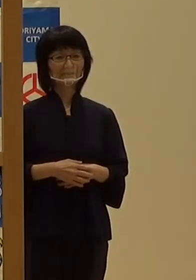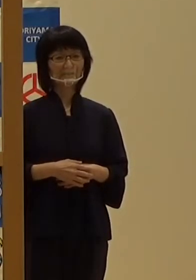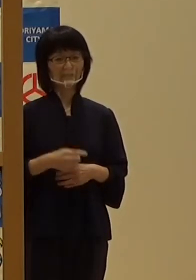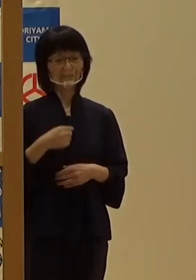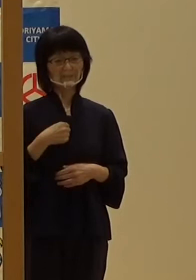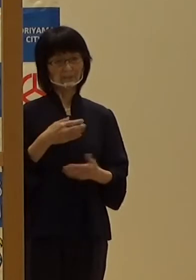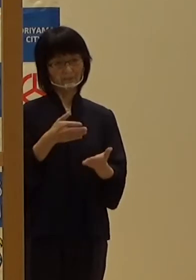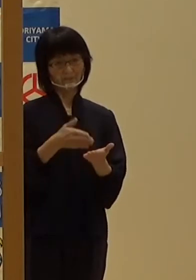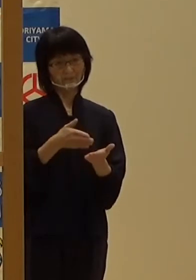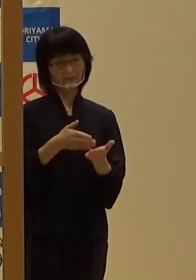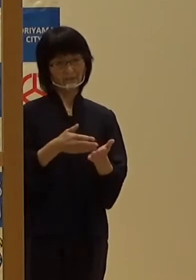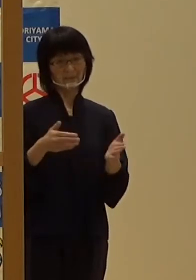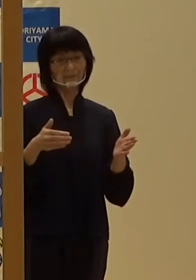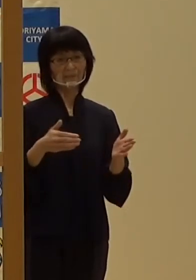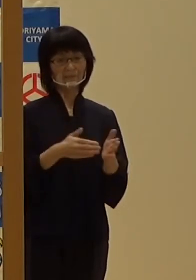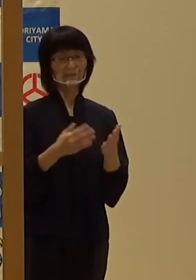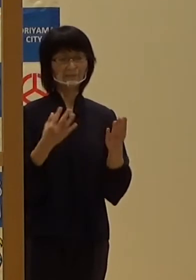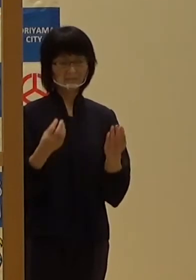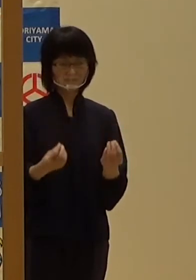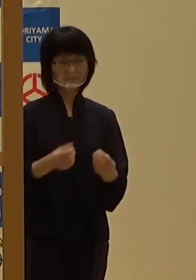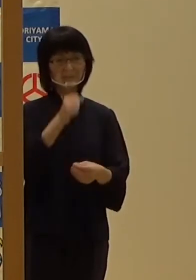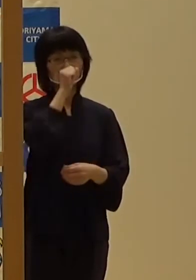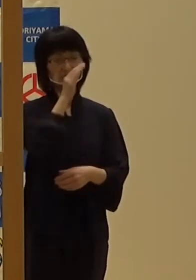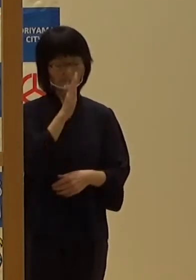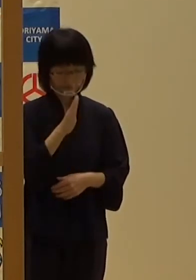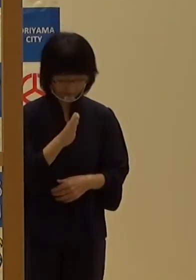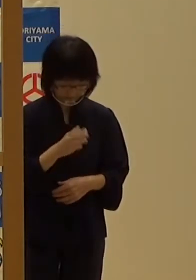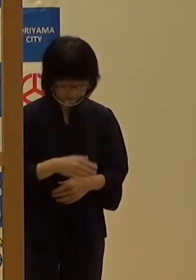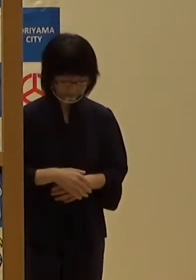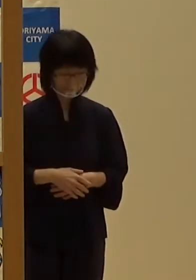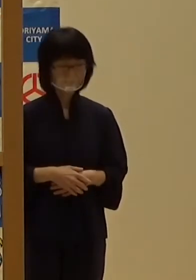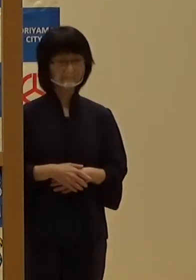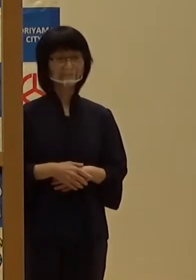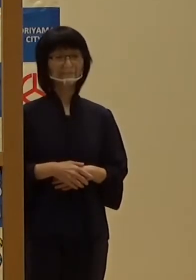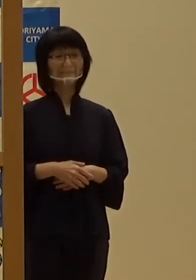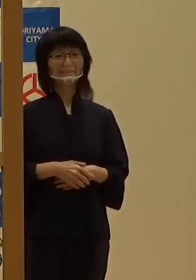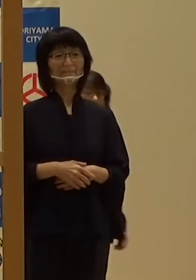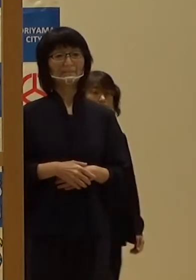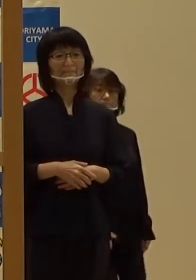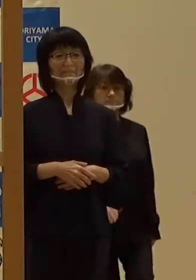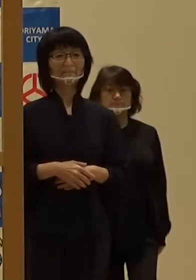の方からの説明は以上となります。よろしくお願いします。